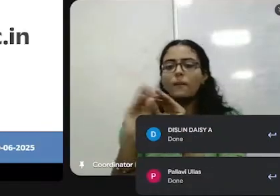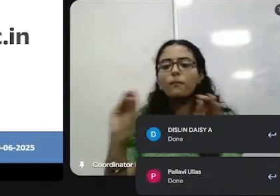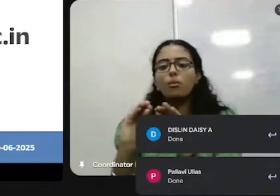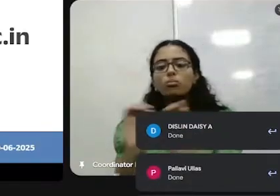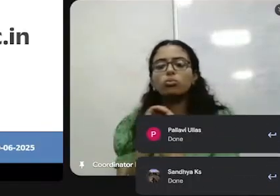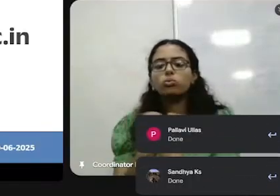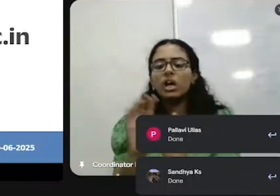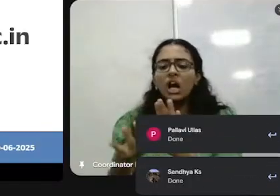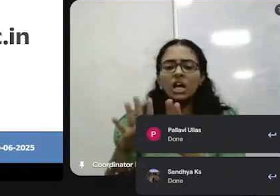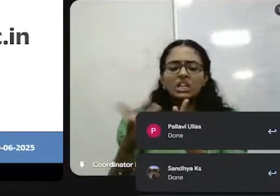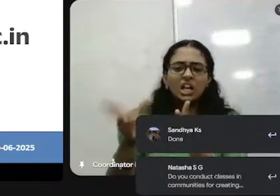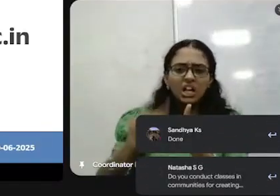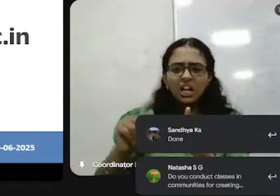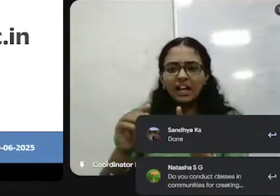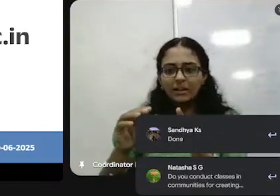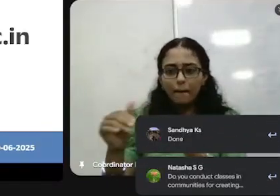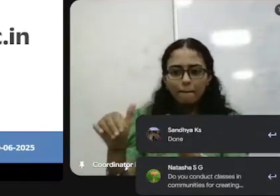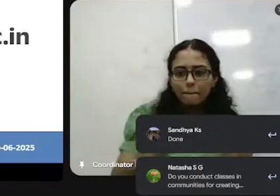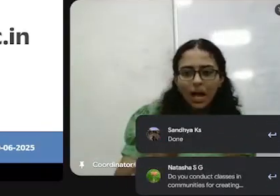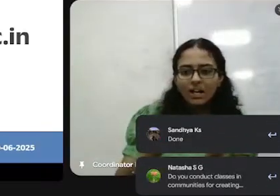അപ്പൊ അതിന് റിക്കവറിക്ക് ചാൻസ് ഉണ്ടോ എന്നാണ്